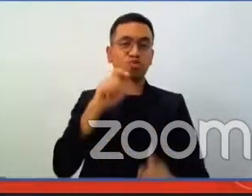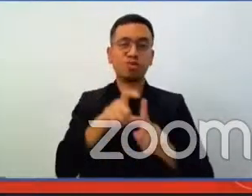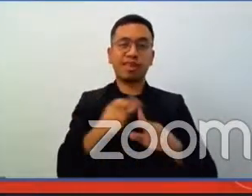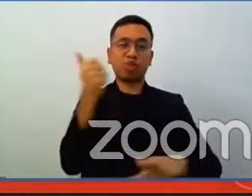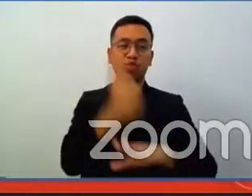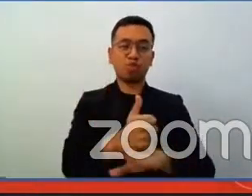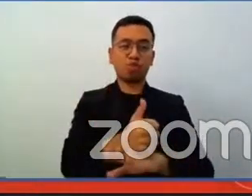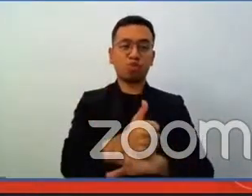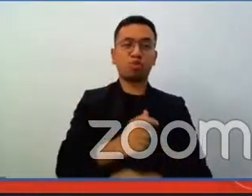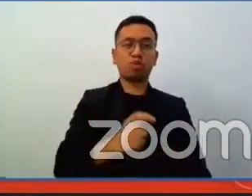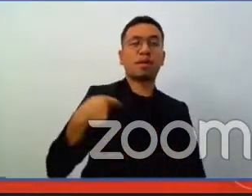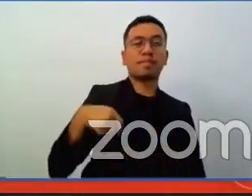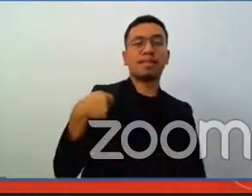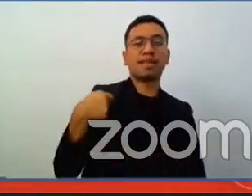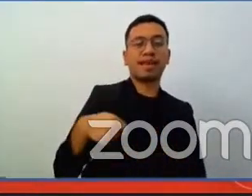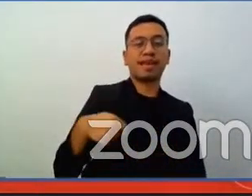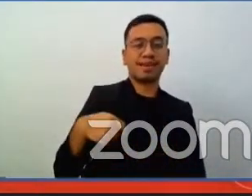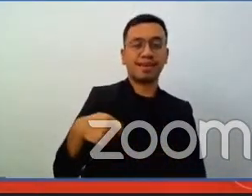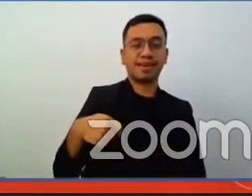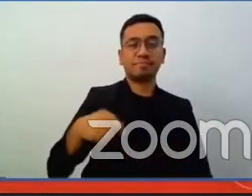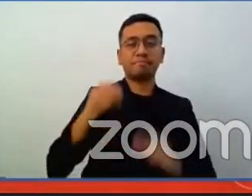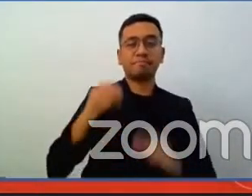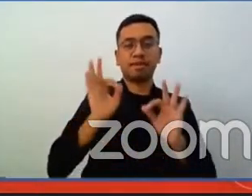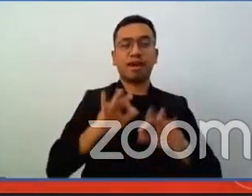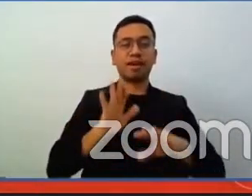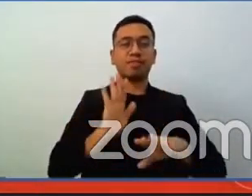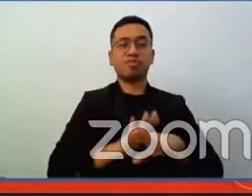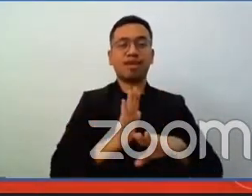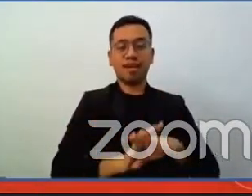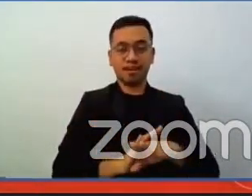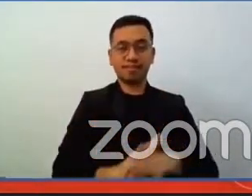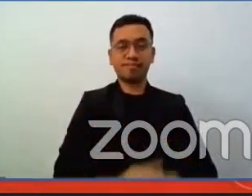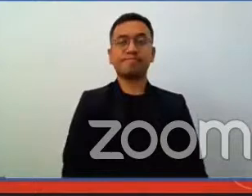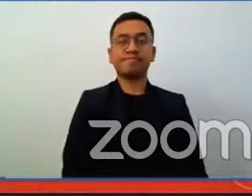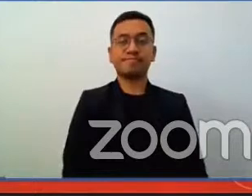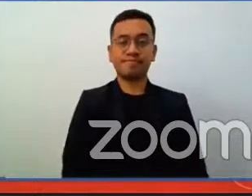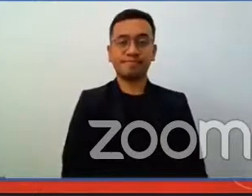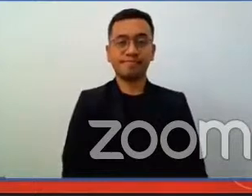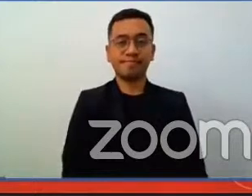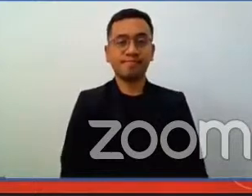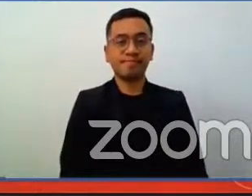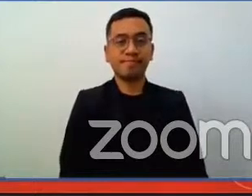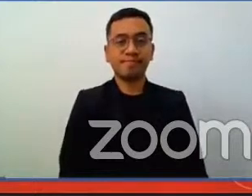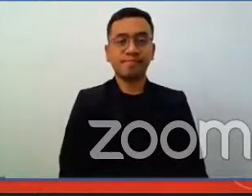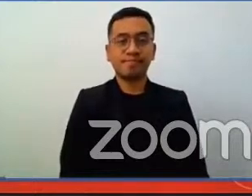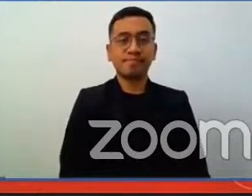dari Kementerian Pendidikan, Kebudayaan, Riset dan Teknologi,